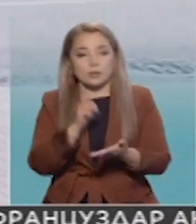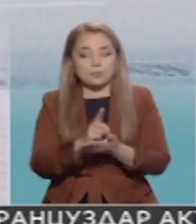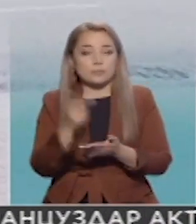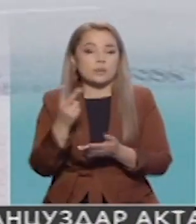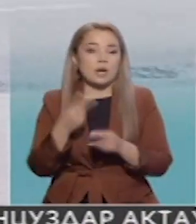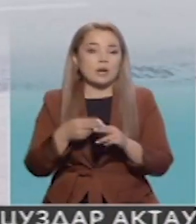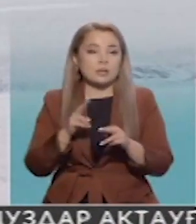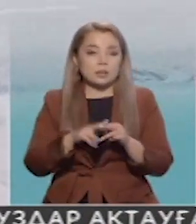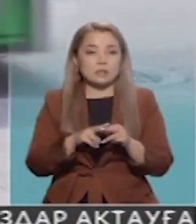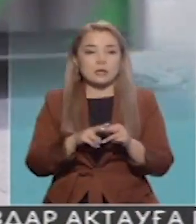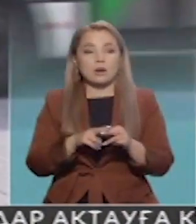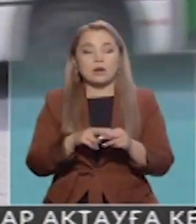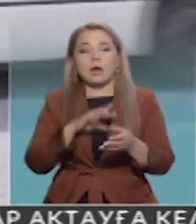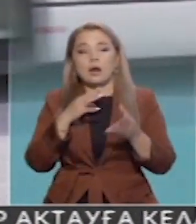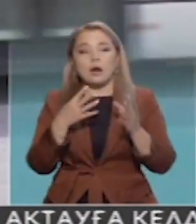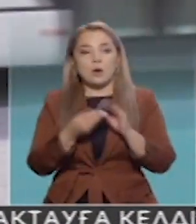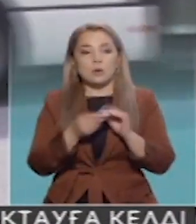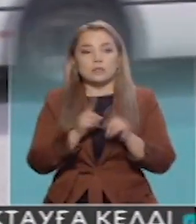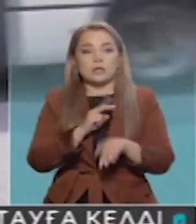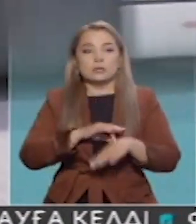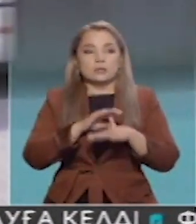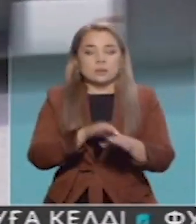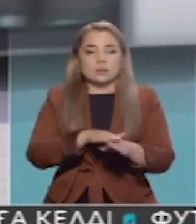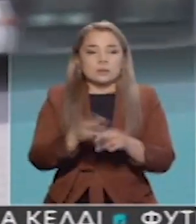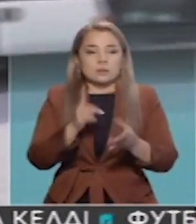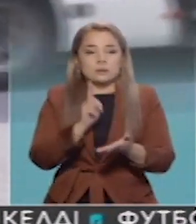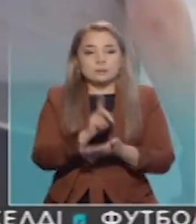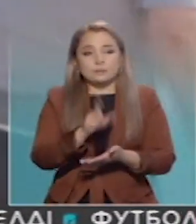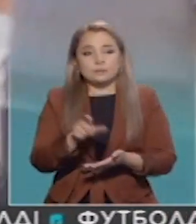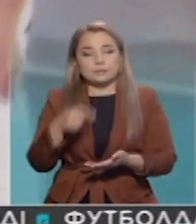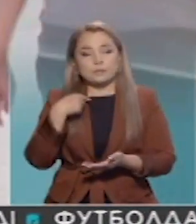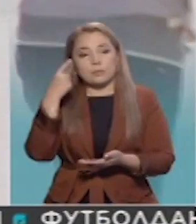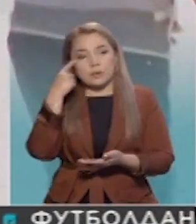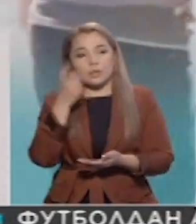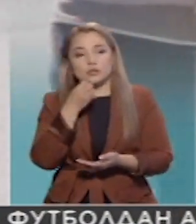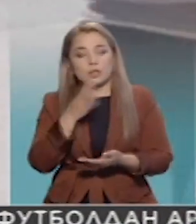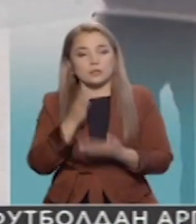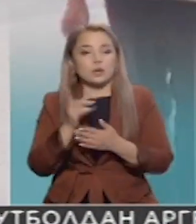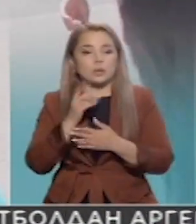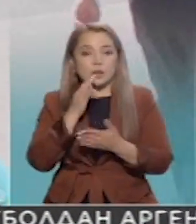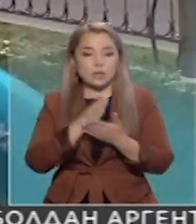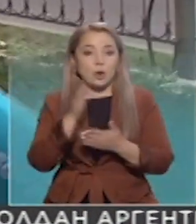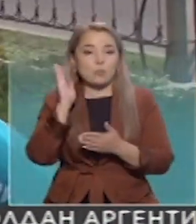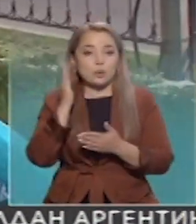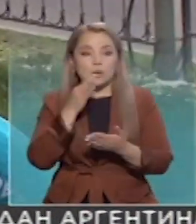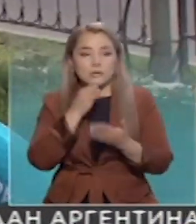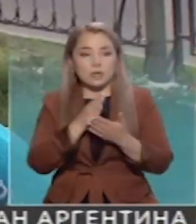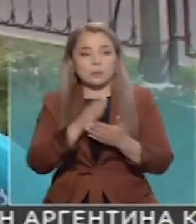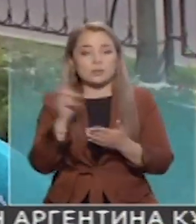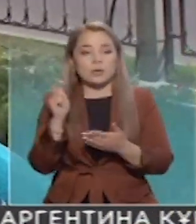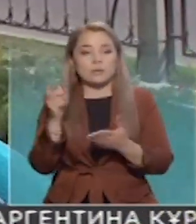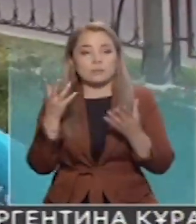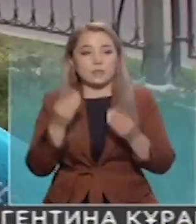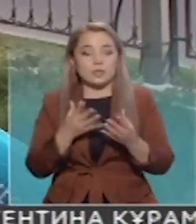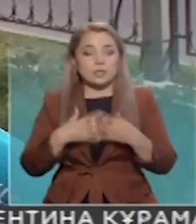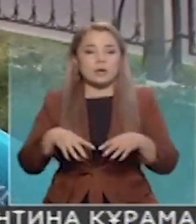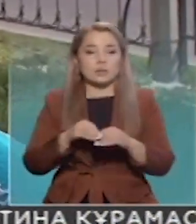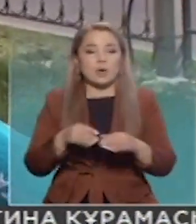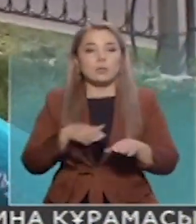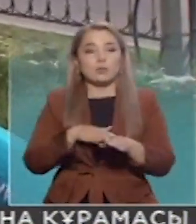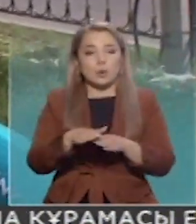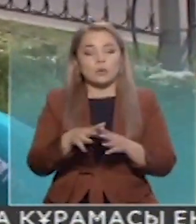екіншісі осы ауыл шаруашылығын көтермесе болмайды қазаққа деп ойлаймыз. Жақсылық күтемін тек қана болашақтан. Жексенбі күні түгелміз, семьямен